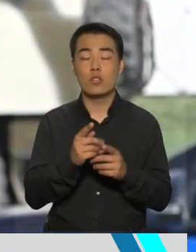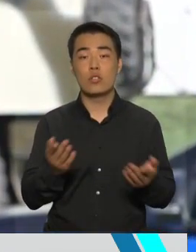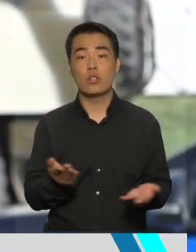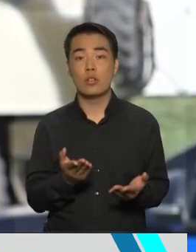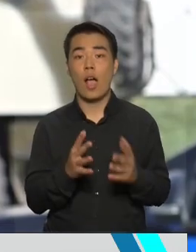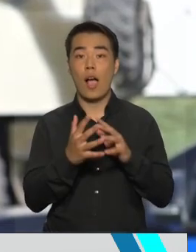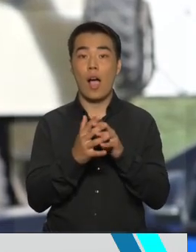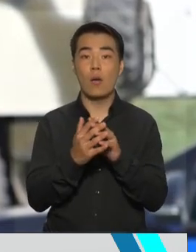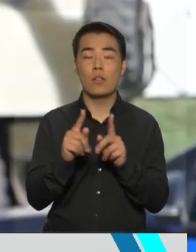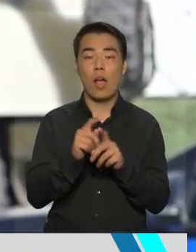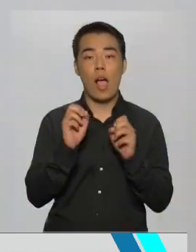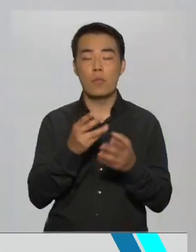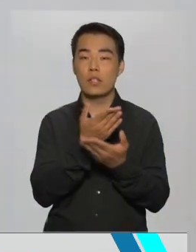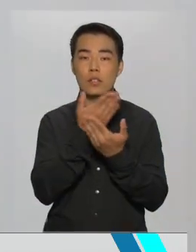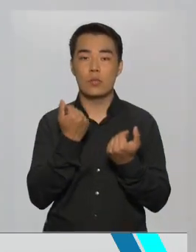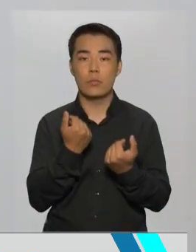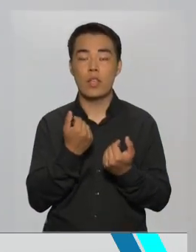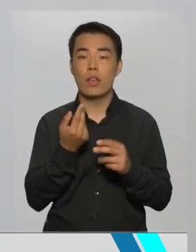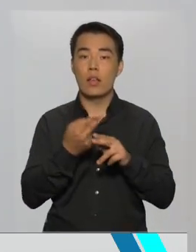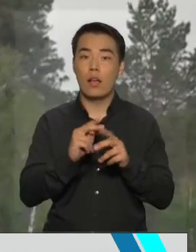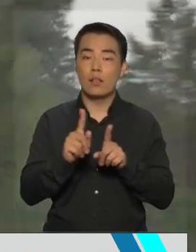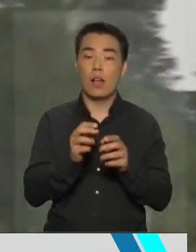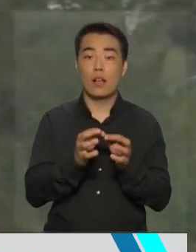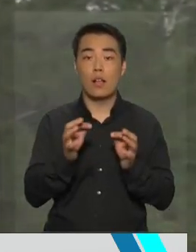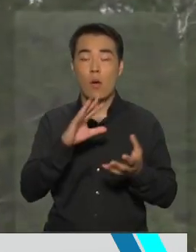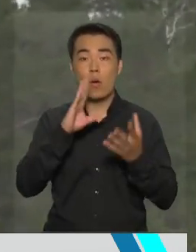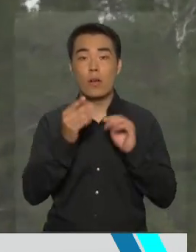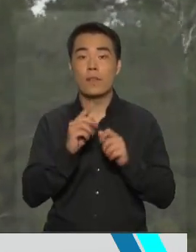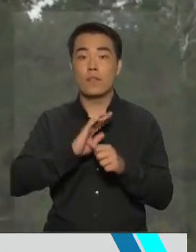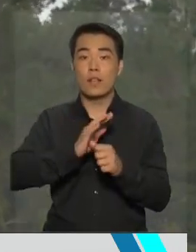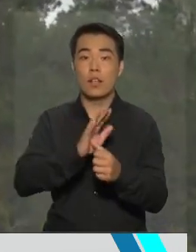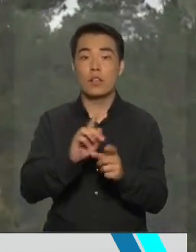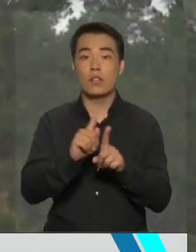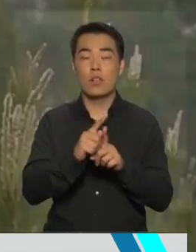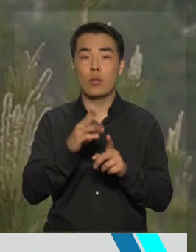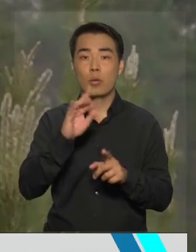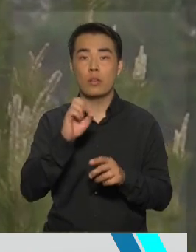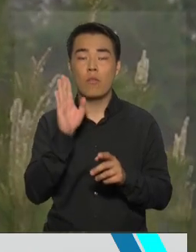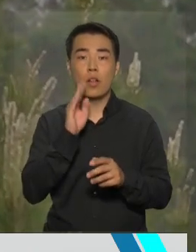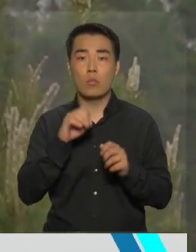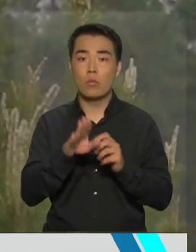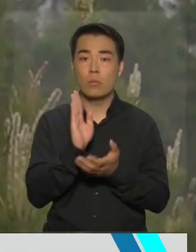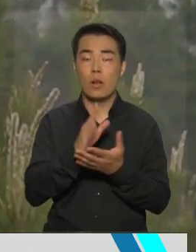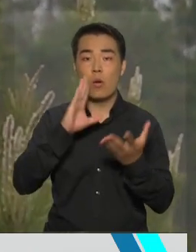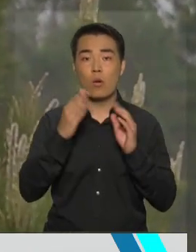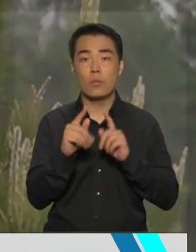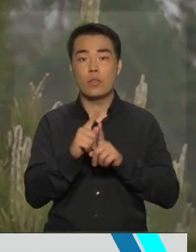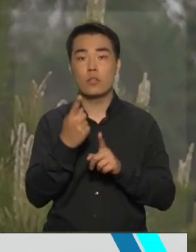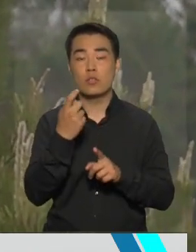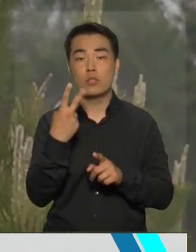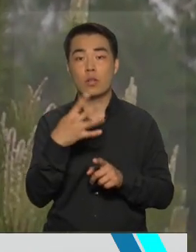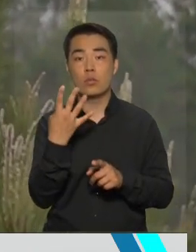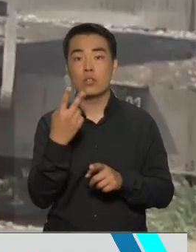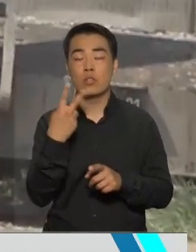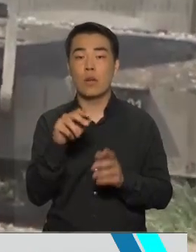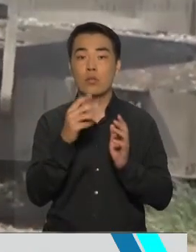елді мекендерге ешқандай қауіп жоқ. Айта кетейік, өрт ошағына тікұшақтар тонналап су шашып жатыр. Ал Қазгидромет